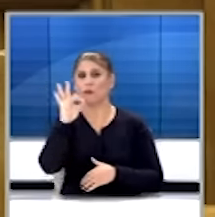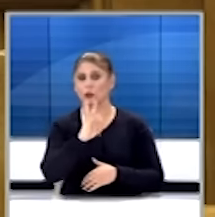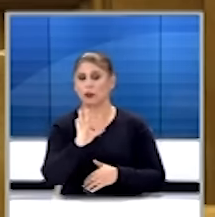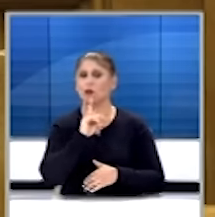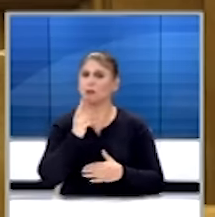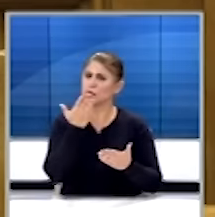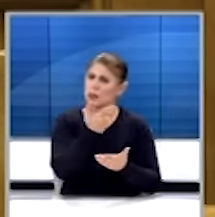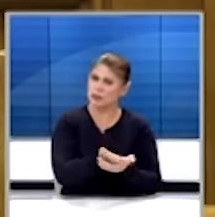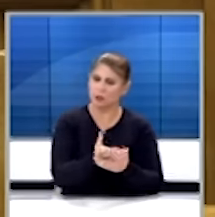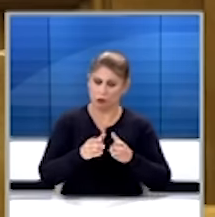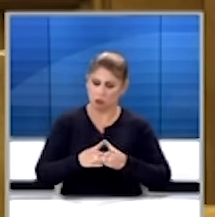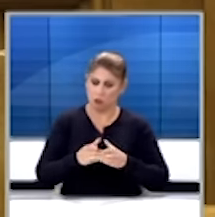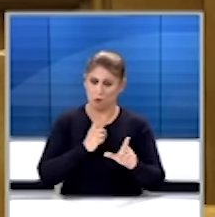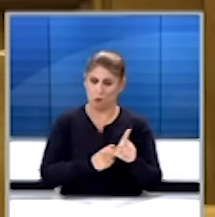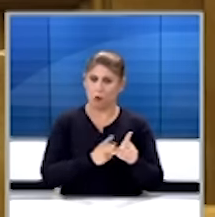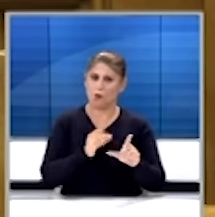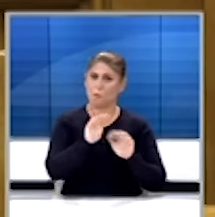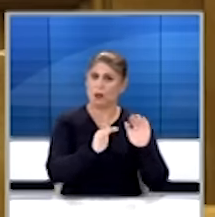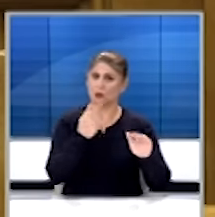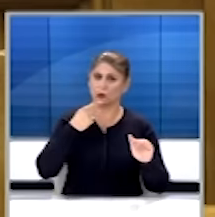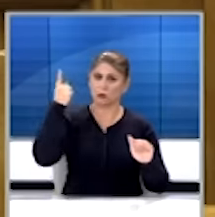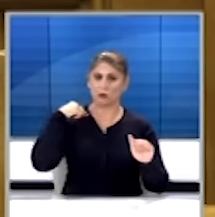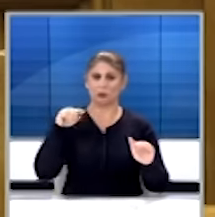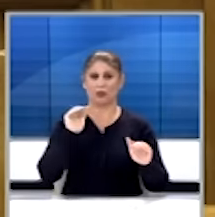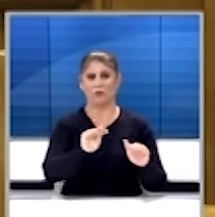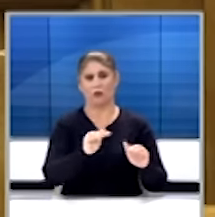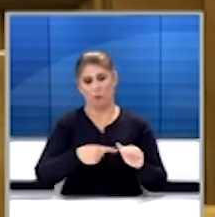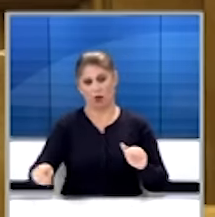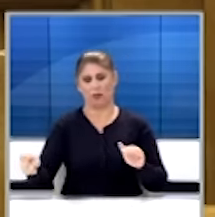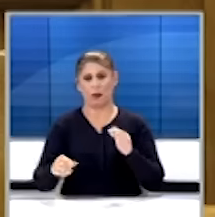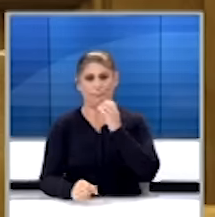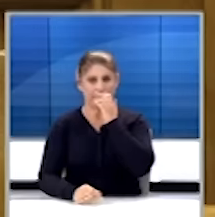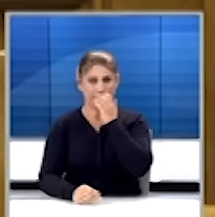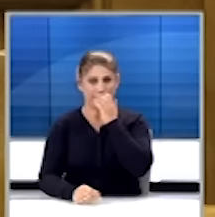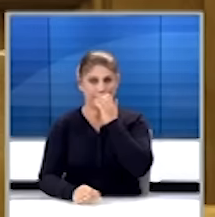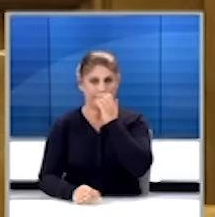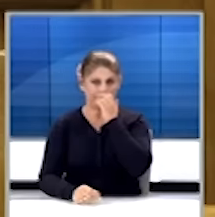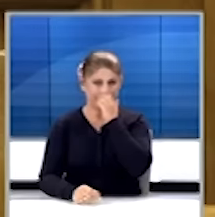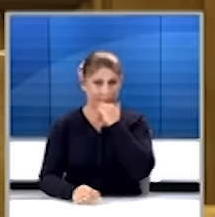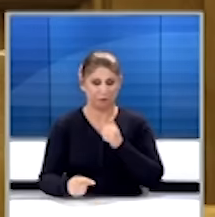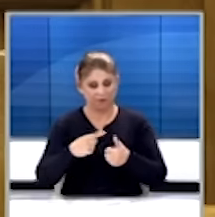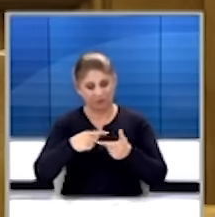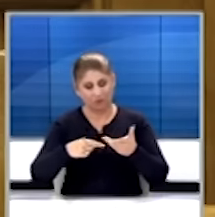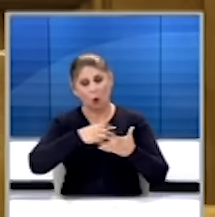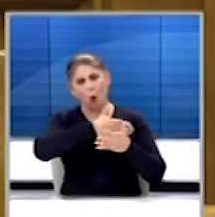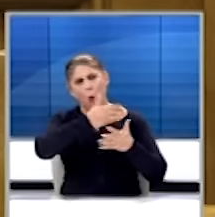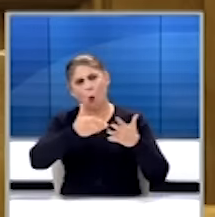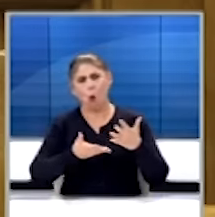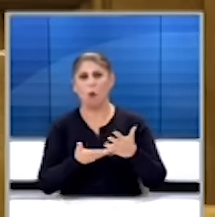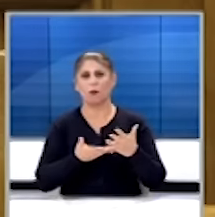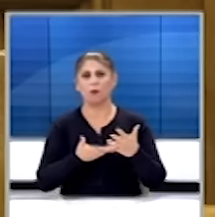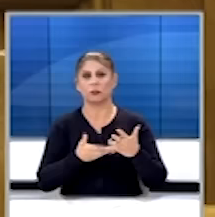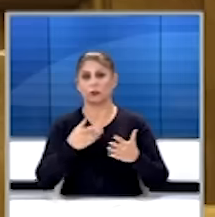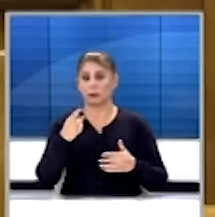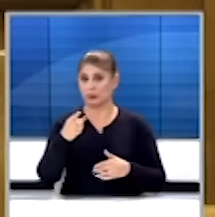σας ζήτησε και το κόμμα μας με ερώτηση την προηγούμενη εβδομάδα. Και όλα αυτά σε ένα προσωπικό που ο μέσος όρος